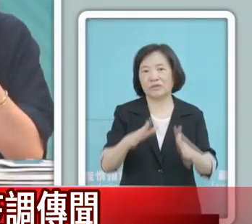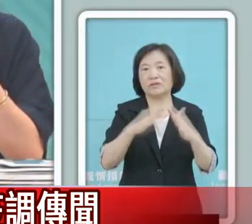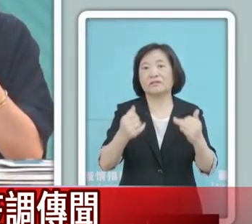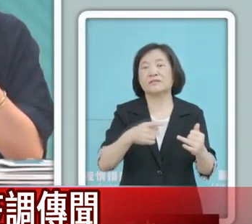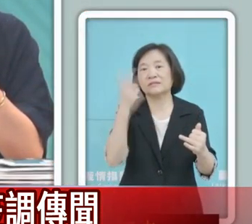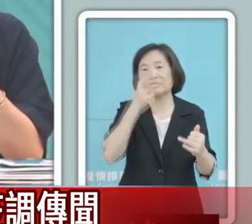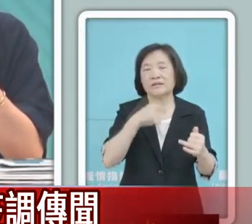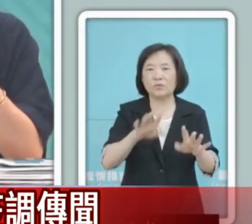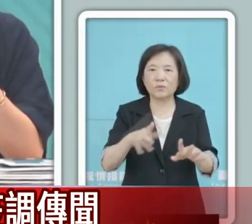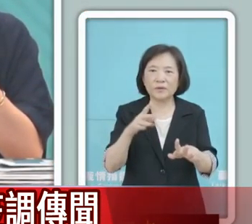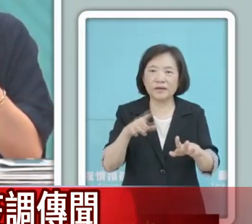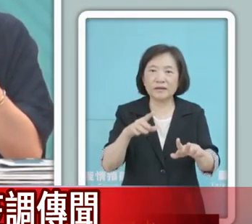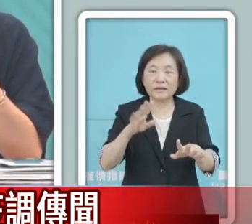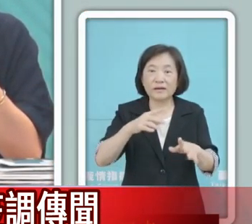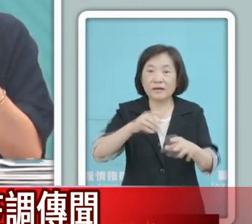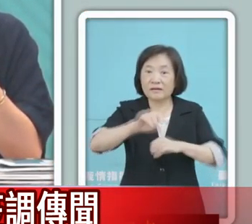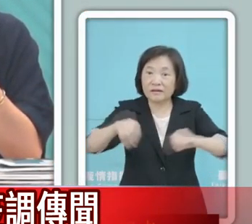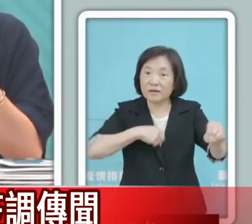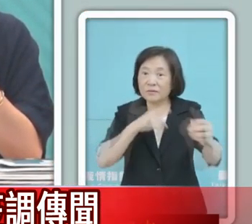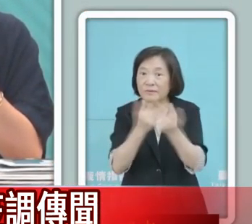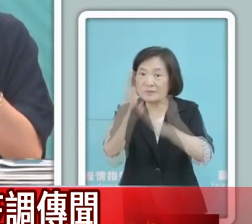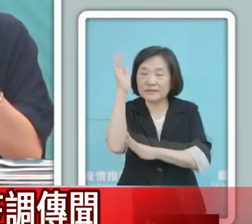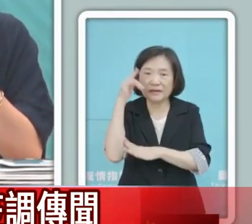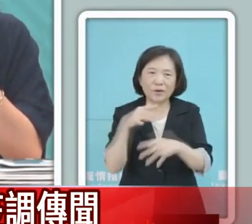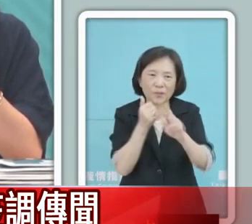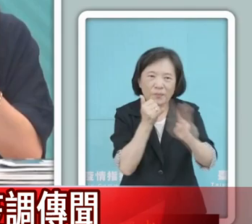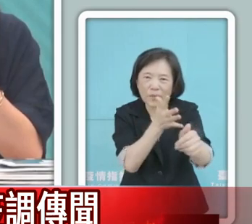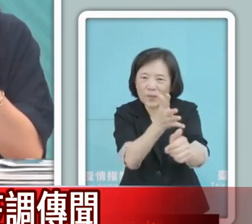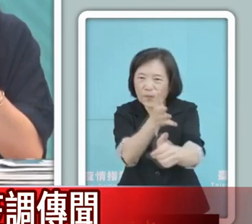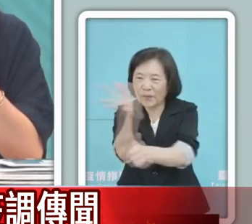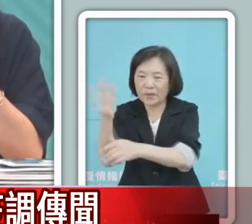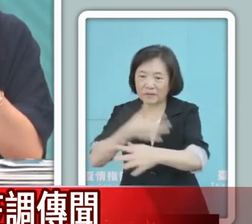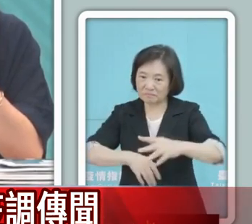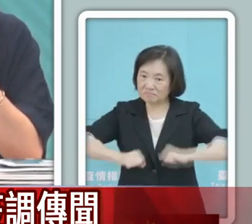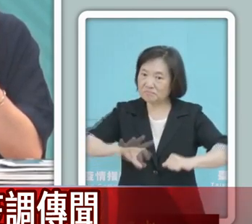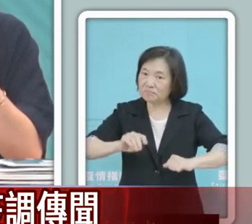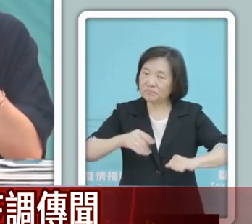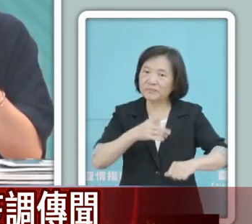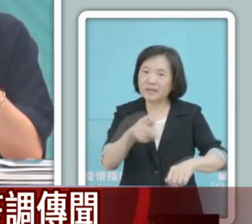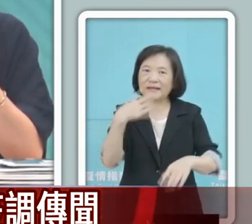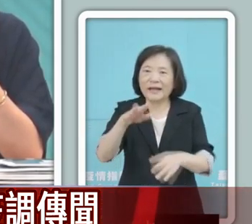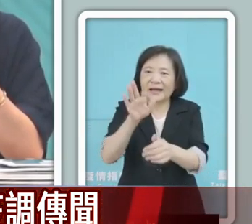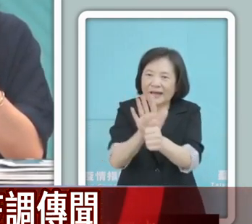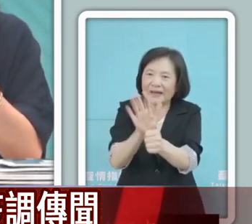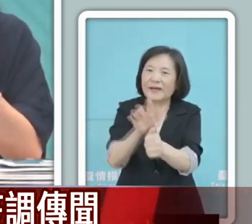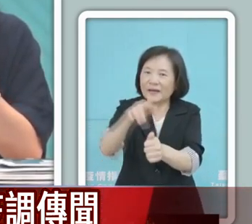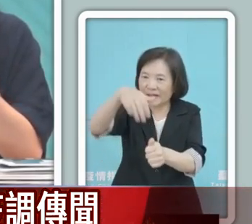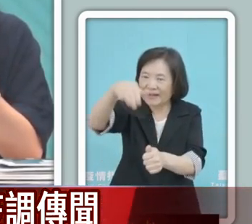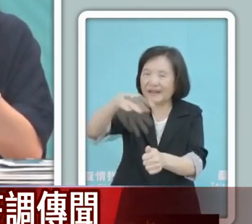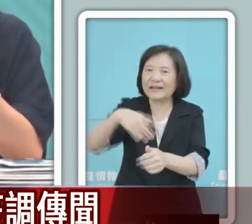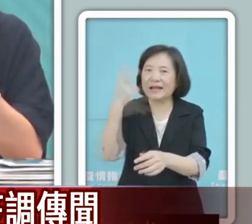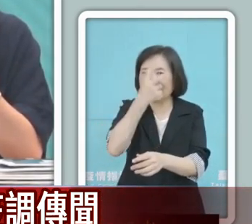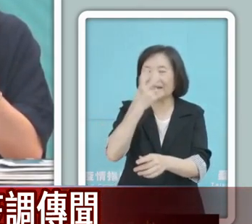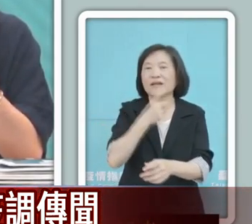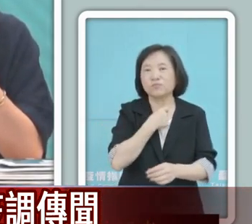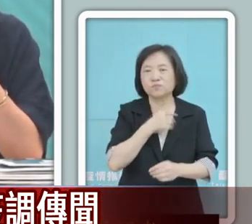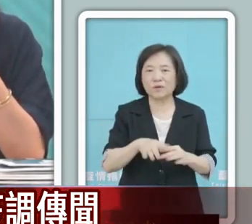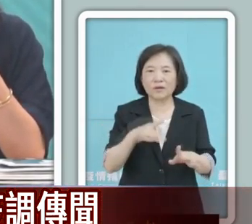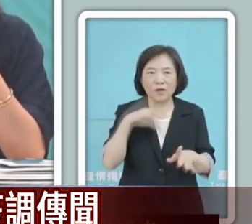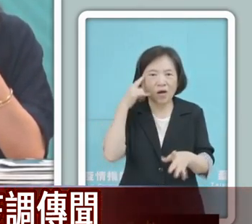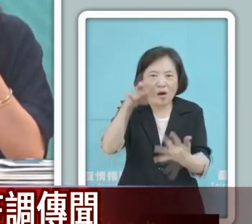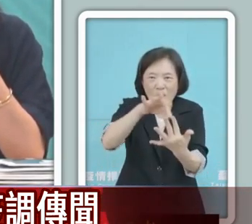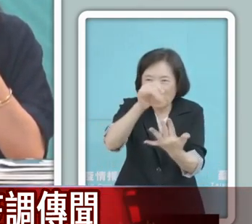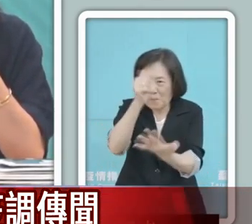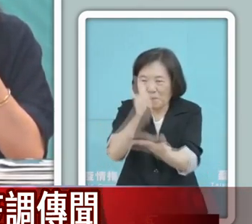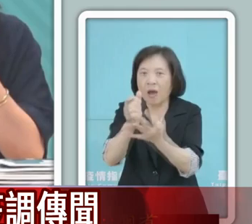们一一的打电话，一个一个去确认他们的健康状况，另外我们鼓励他们出来做筛检，也因此我们追出了很多潜藏的